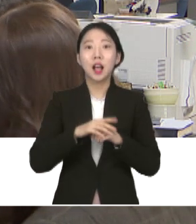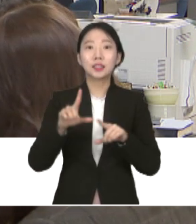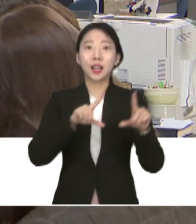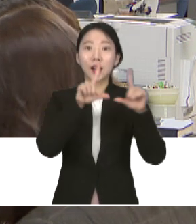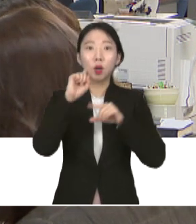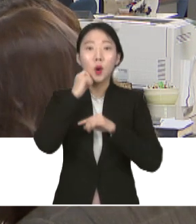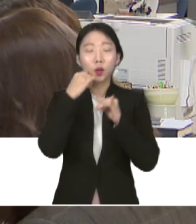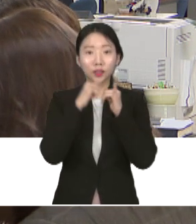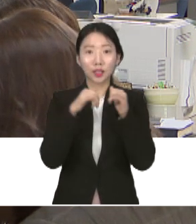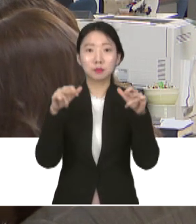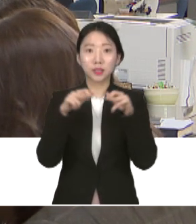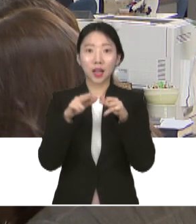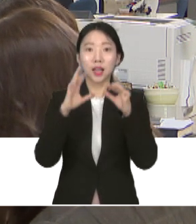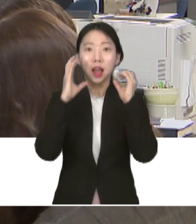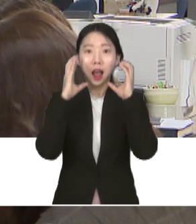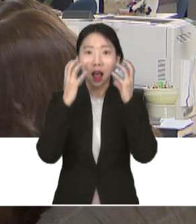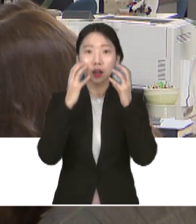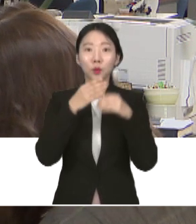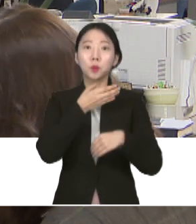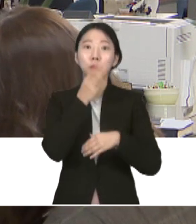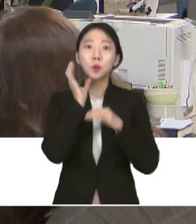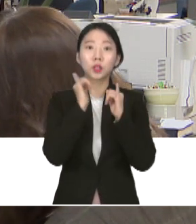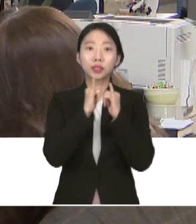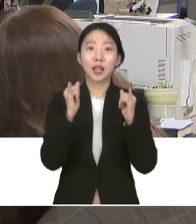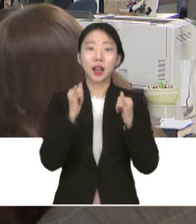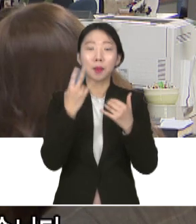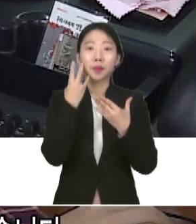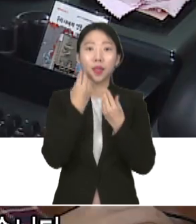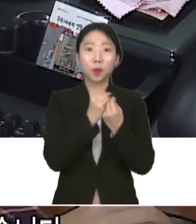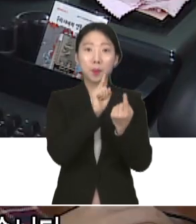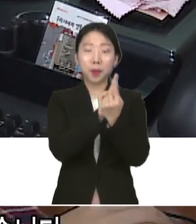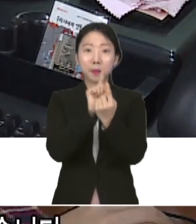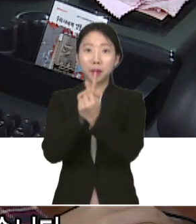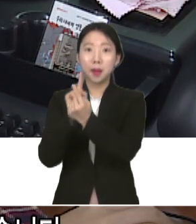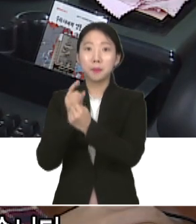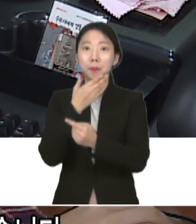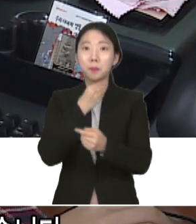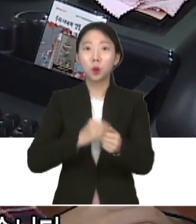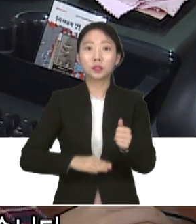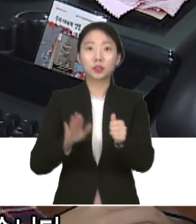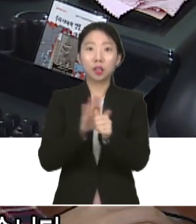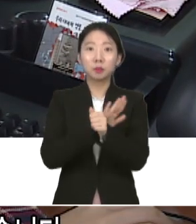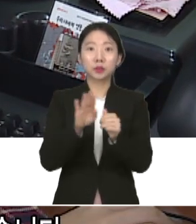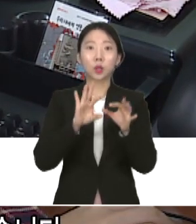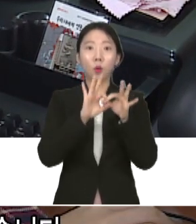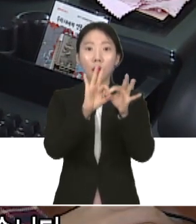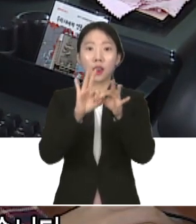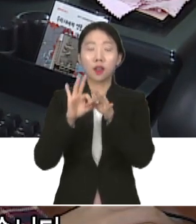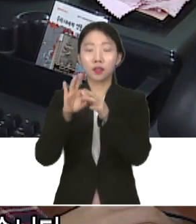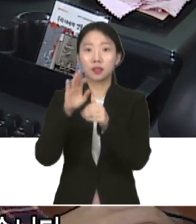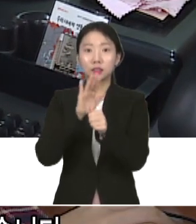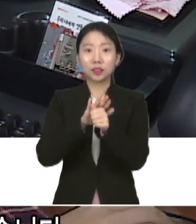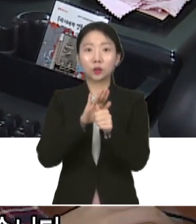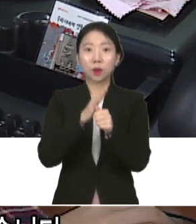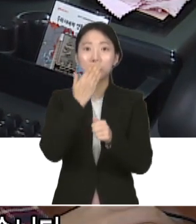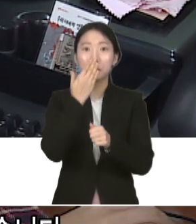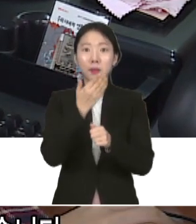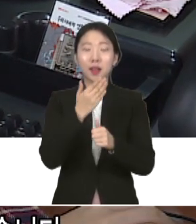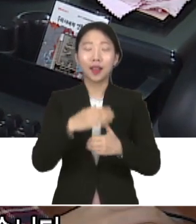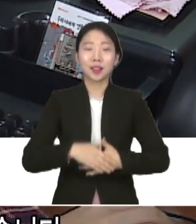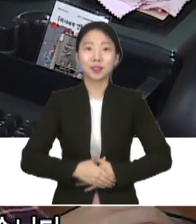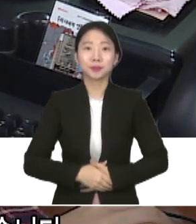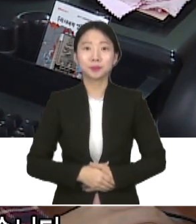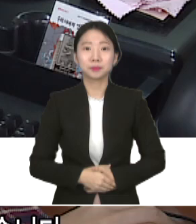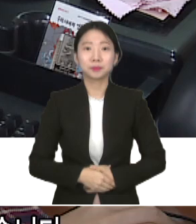저소득층과 장애인 아동 노인 등 사례별 복지 서비스 지원과 관련해 해당 부서와 협조에 지원받을 수